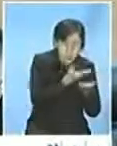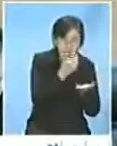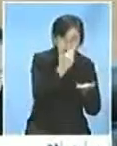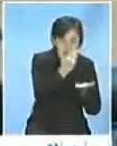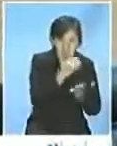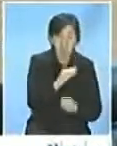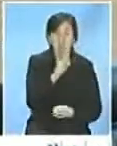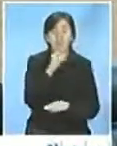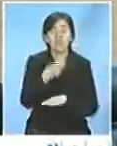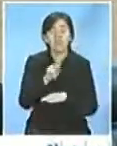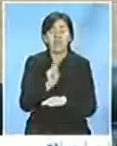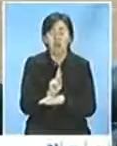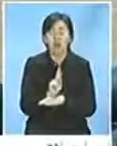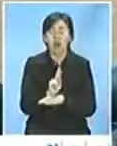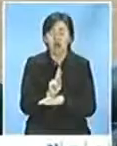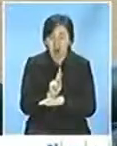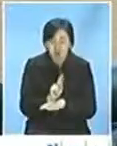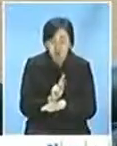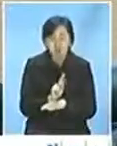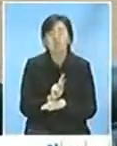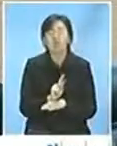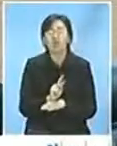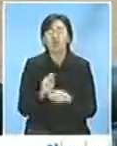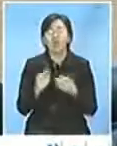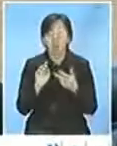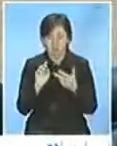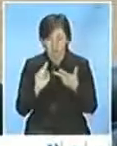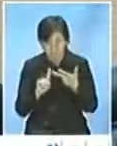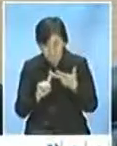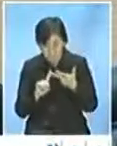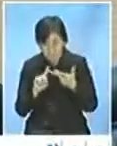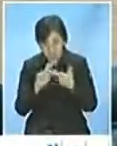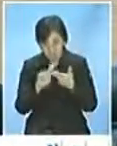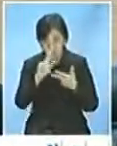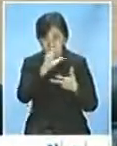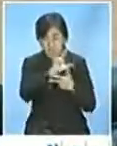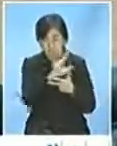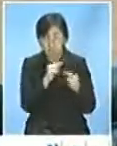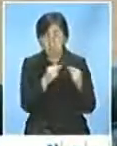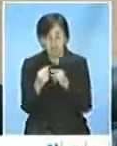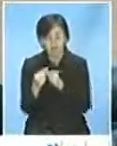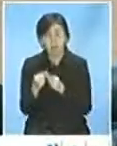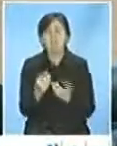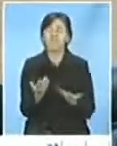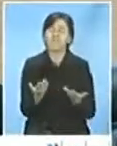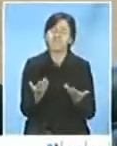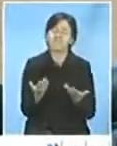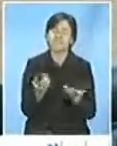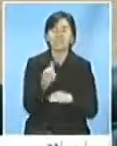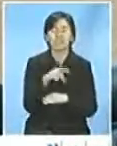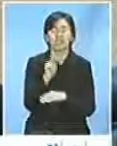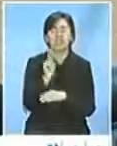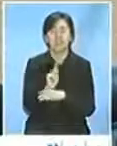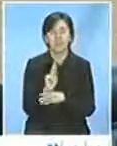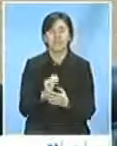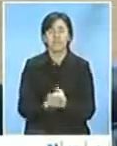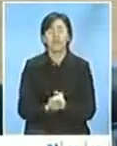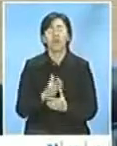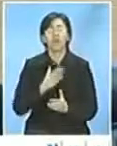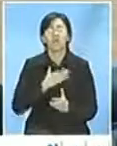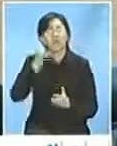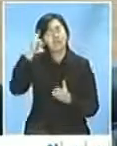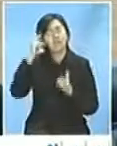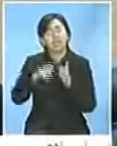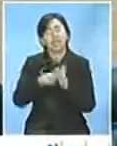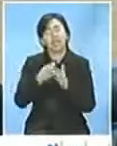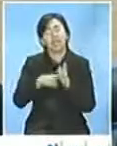านพาเราเดินไปสู่จุดนั้นไม่ได้ถ้าเรามีอยู่ในเงื่อนไขนั้นได้ท่านประธานครับนี่คือเหตุผล